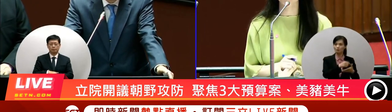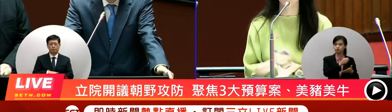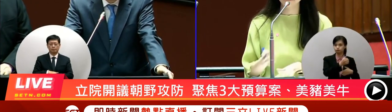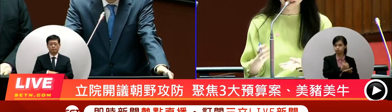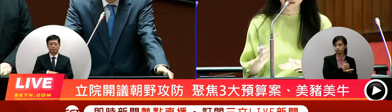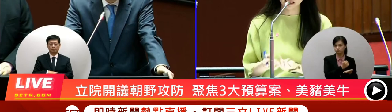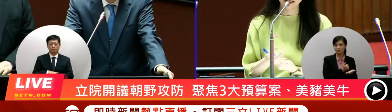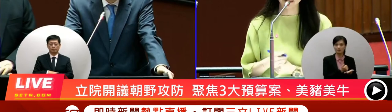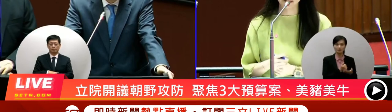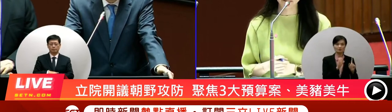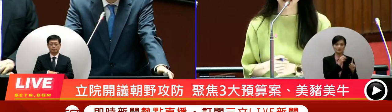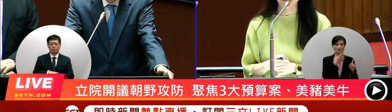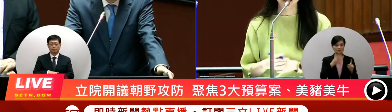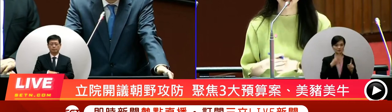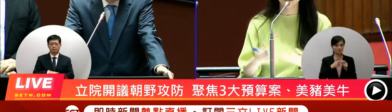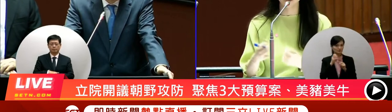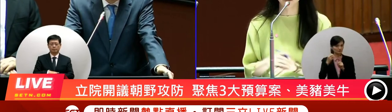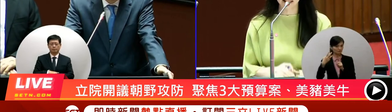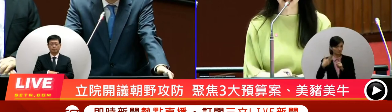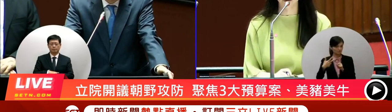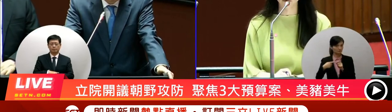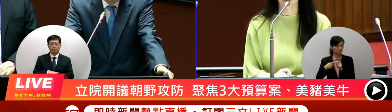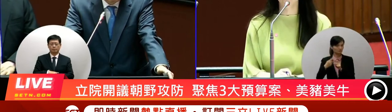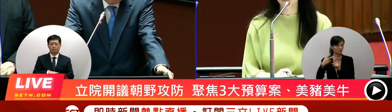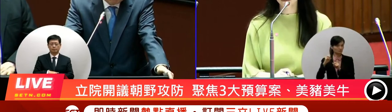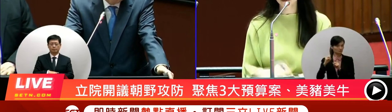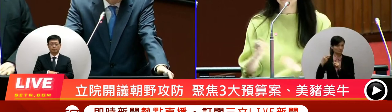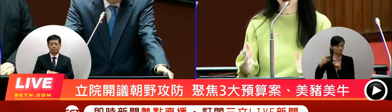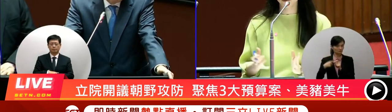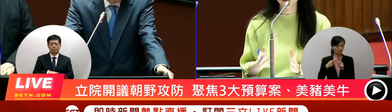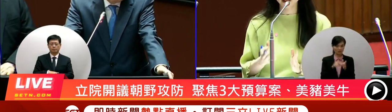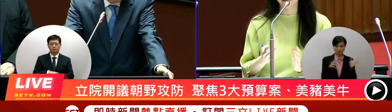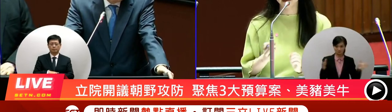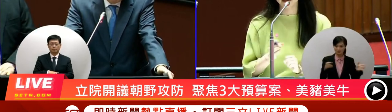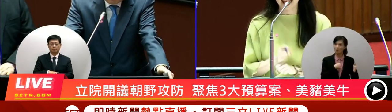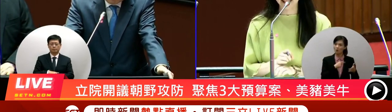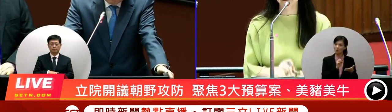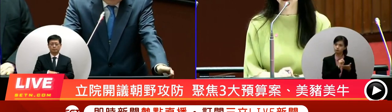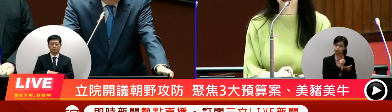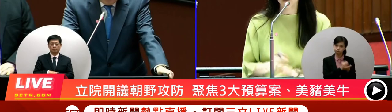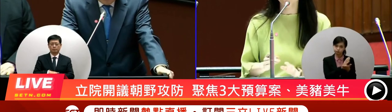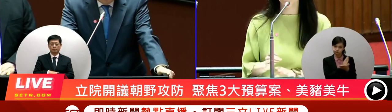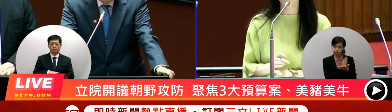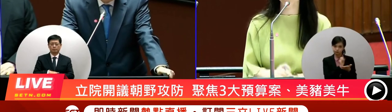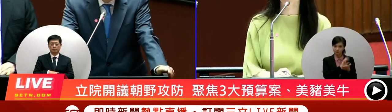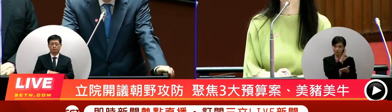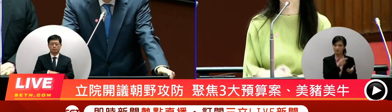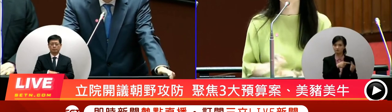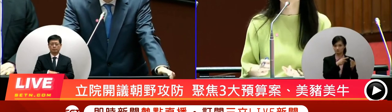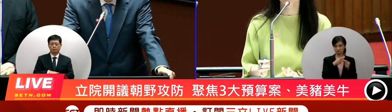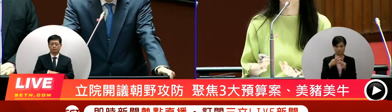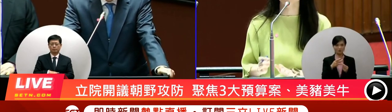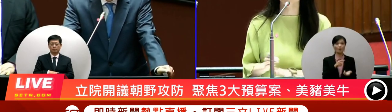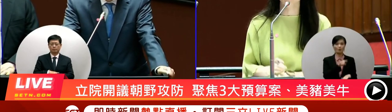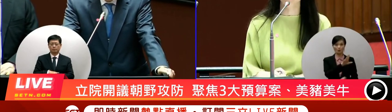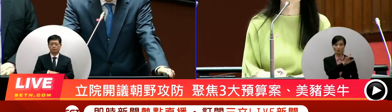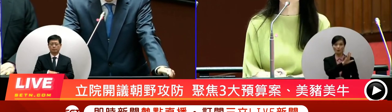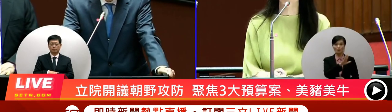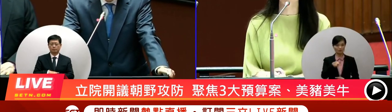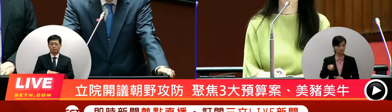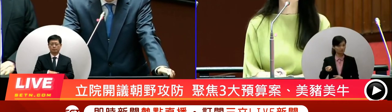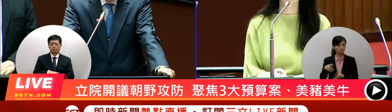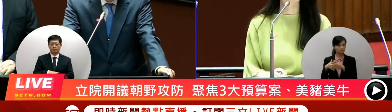3份了，104、107、108，甚至进口前也都有。那美猪为什么才1份？那后续会不会继续有这个部分？能不能请